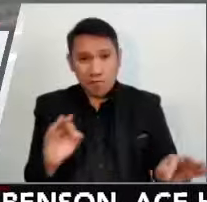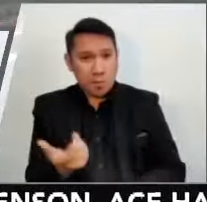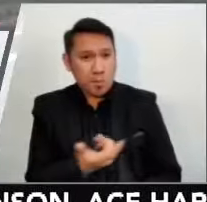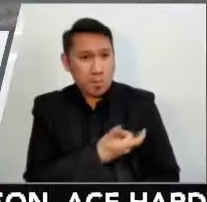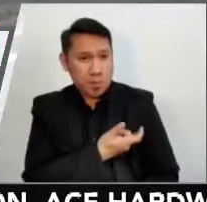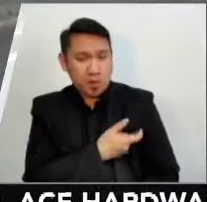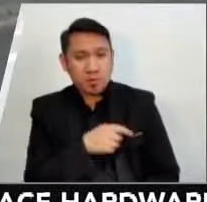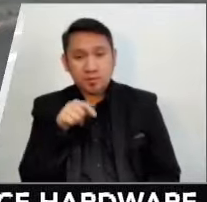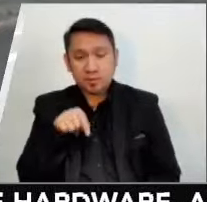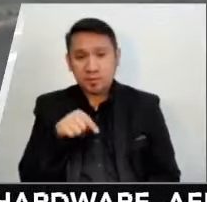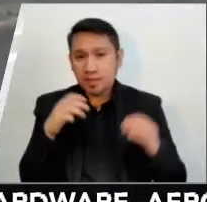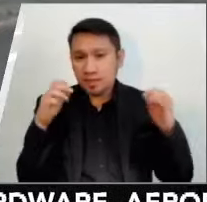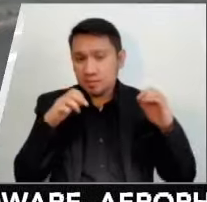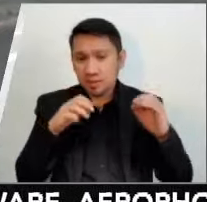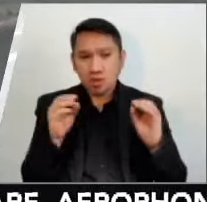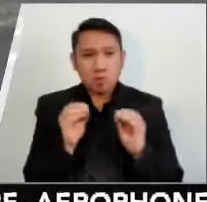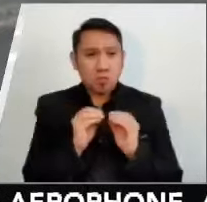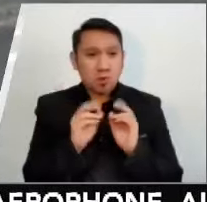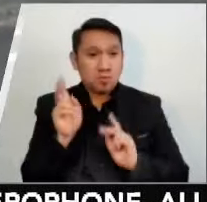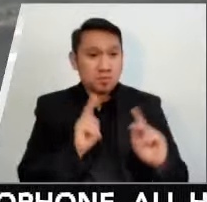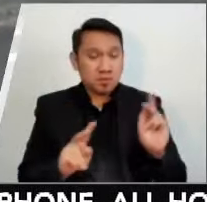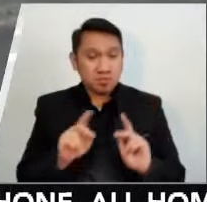na darami pa ang bilang na yan sa buong araw.